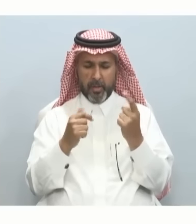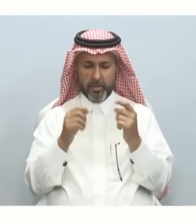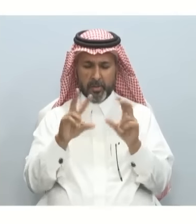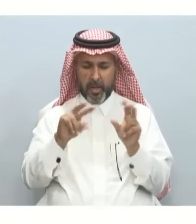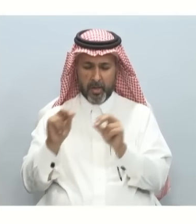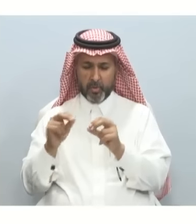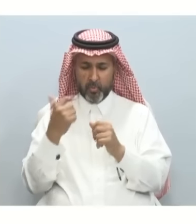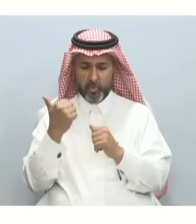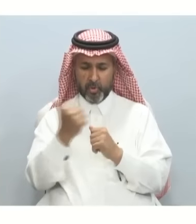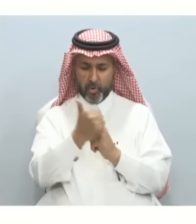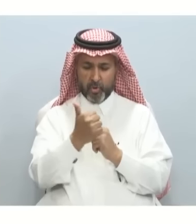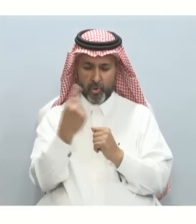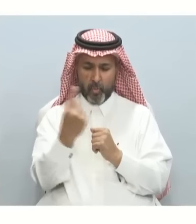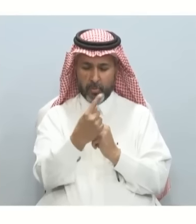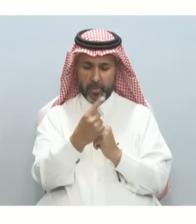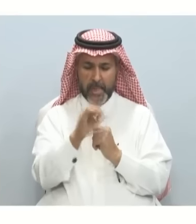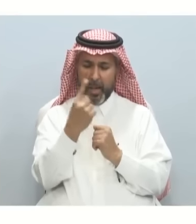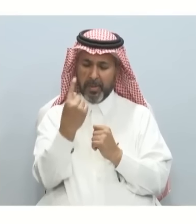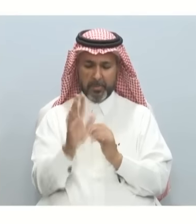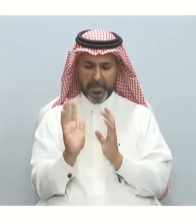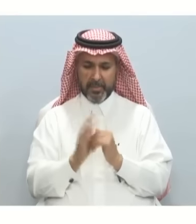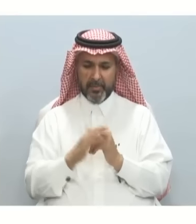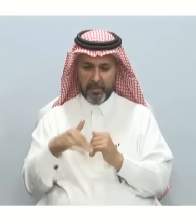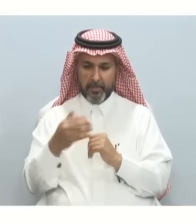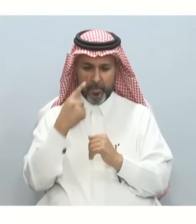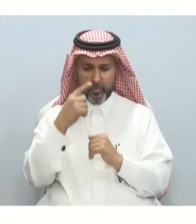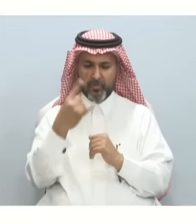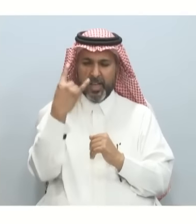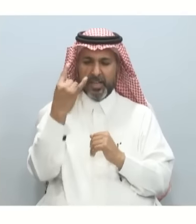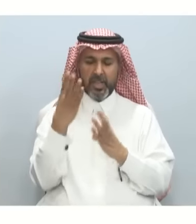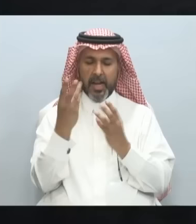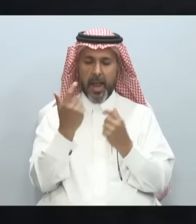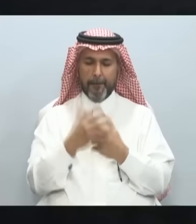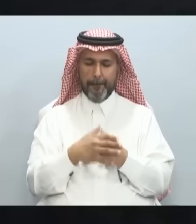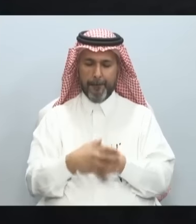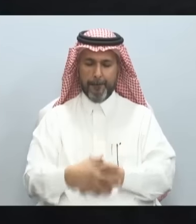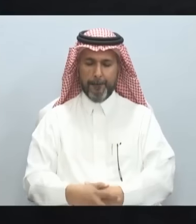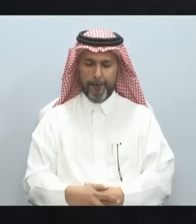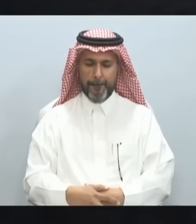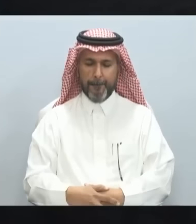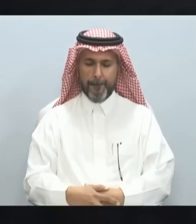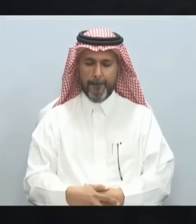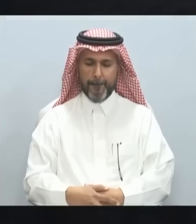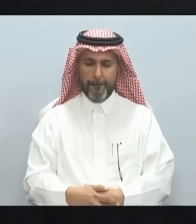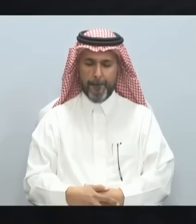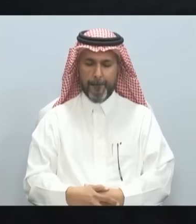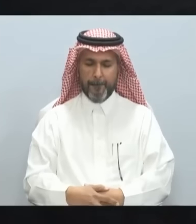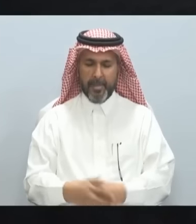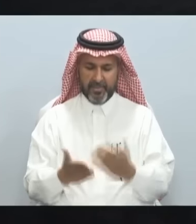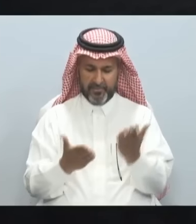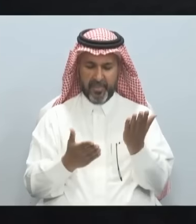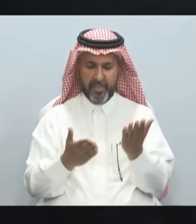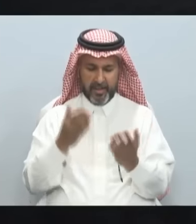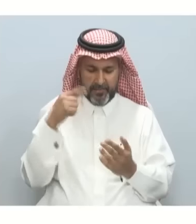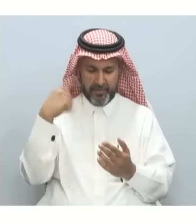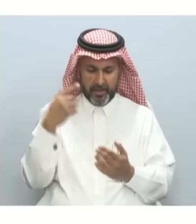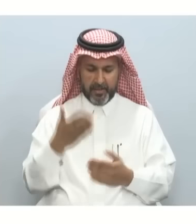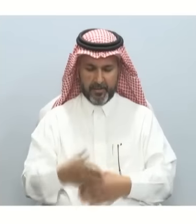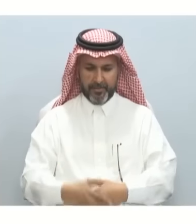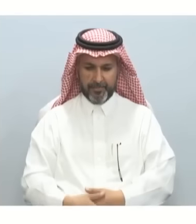السؤال الثاني العدد 10 نريد قواسم العدد 10 هل تستطيعون تحديدا يوم بعيد تفضلوا بارك الله